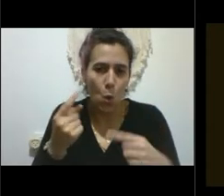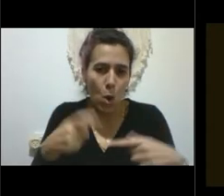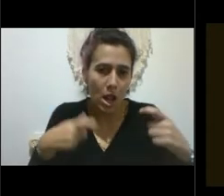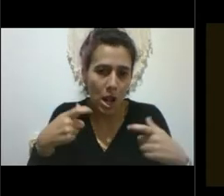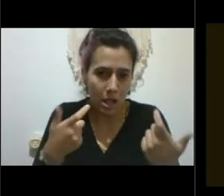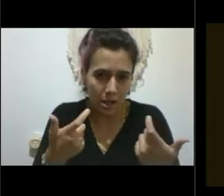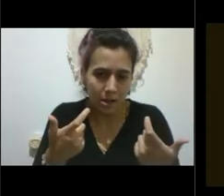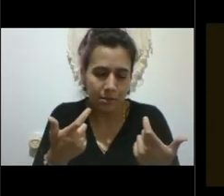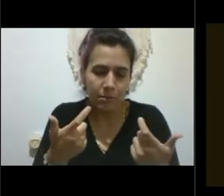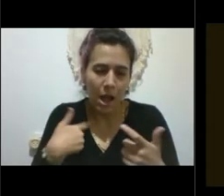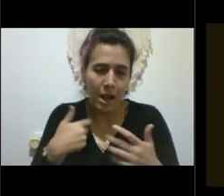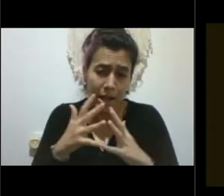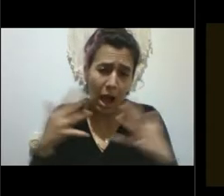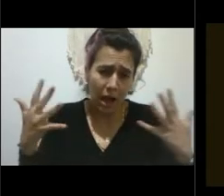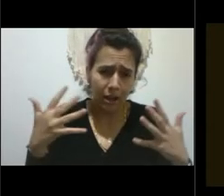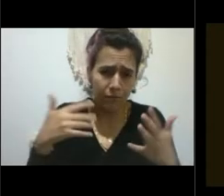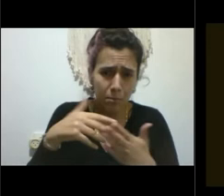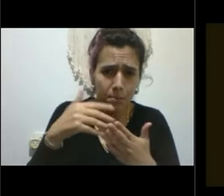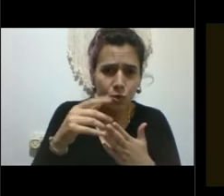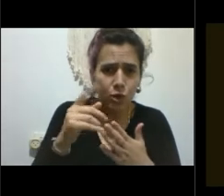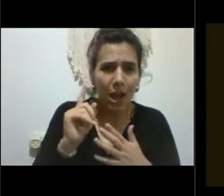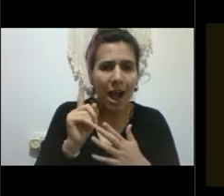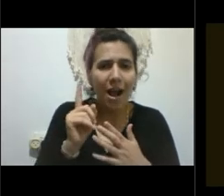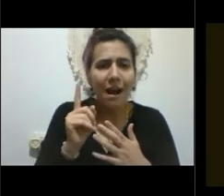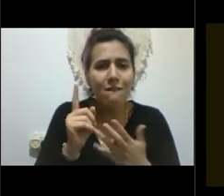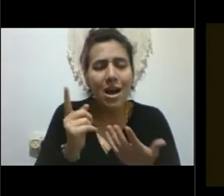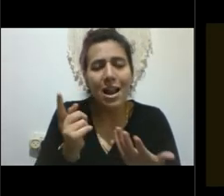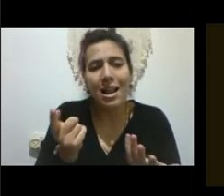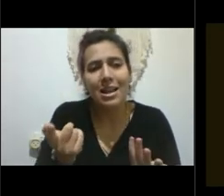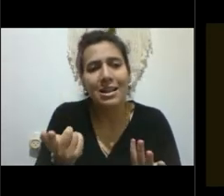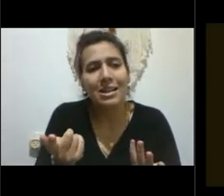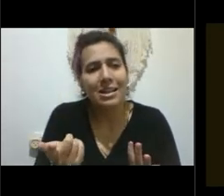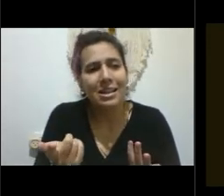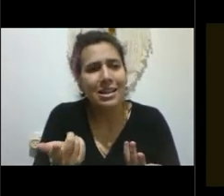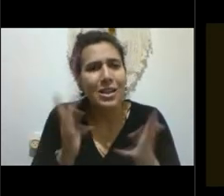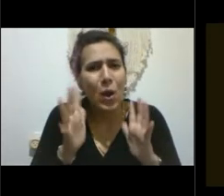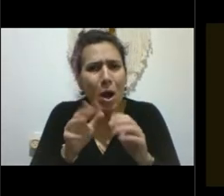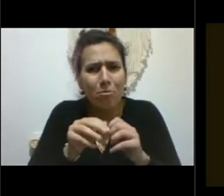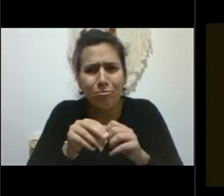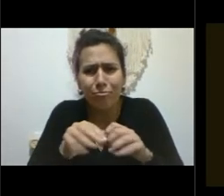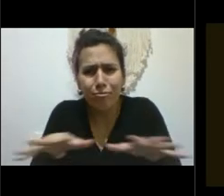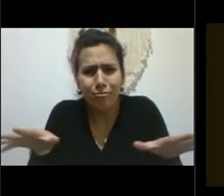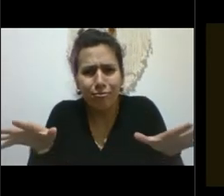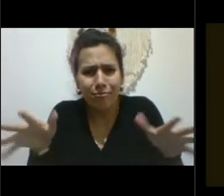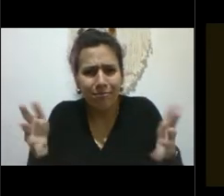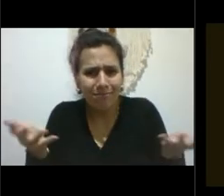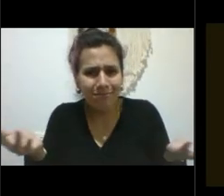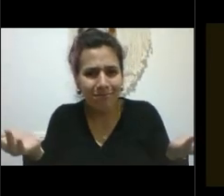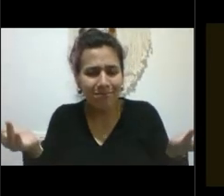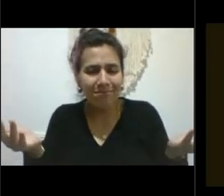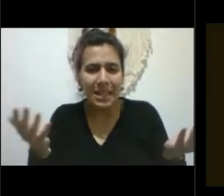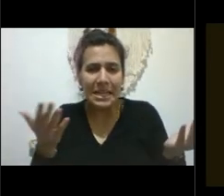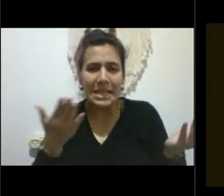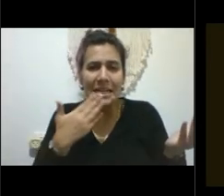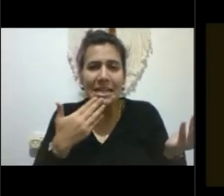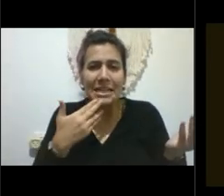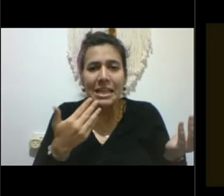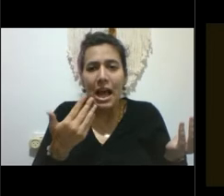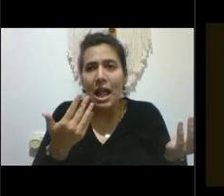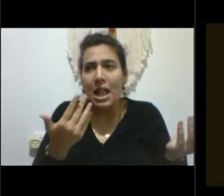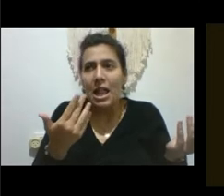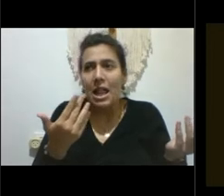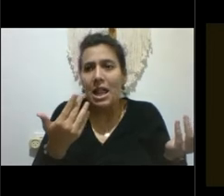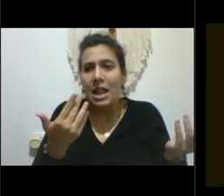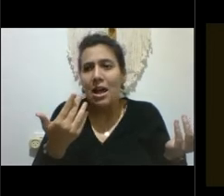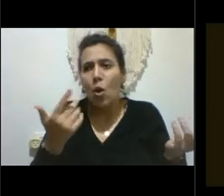פשוט הפך את השוק לכל כך נזיל, כי יש לך, בסדר, ישראל זה, אנחנו כאילו, הרבה אנשים חושבים שבארץ יש הרבה משקיעים בנדלן וזה,